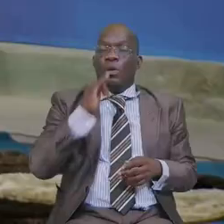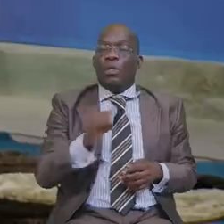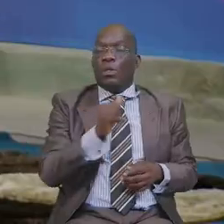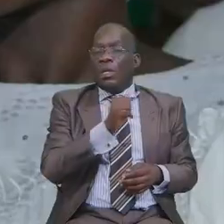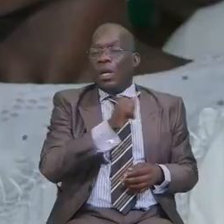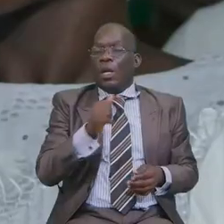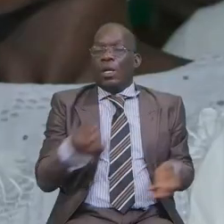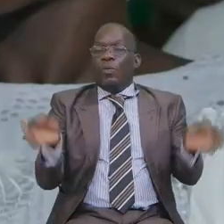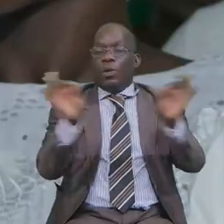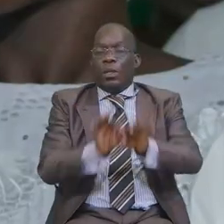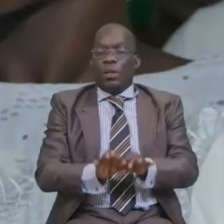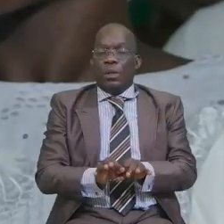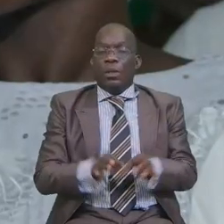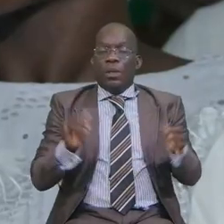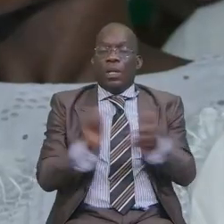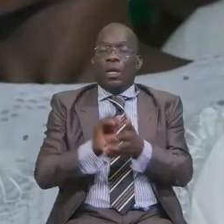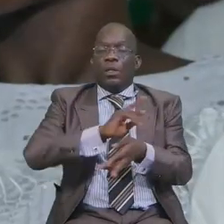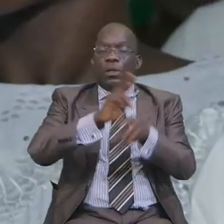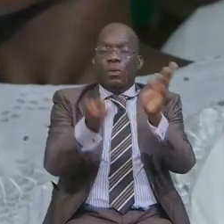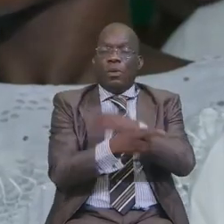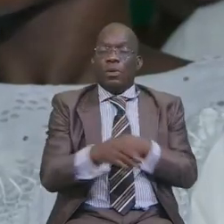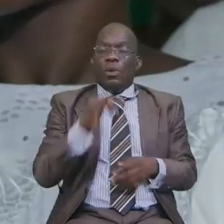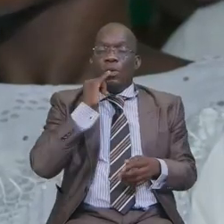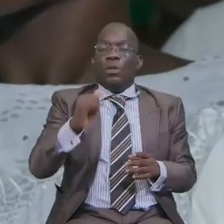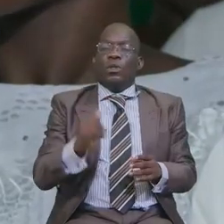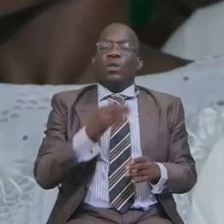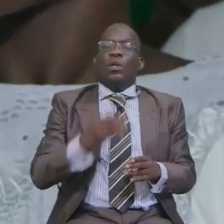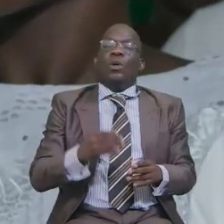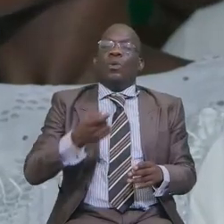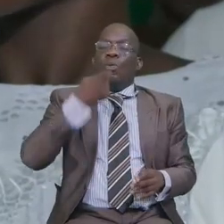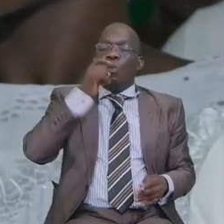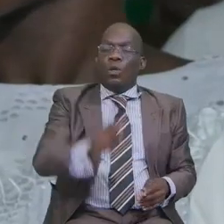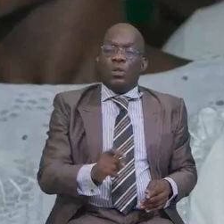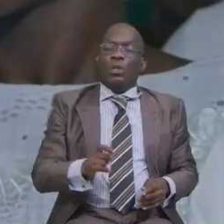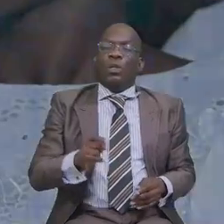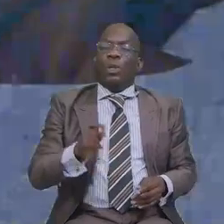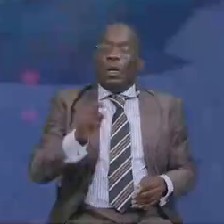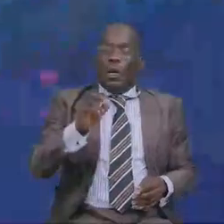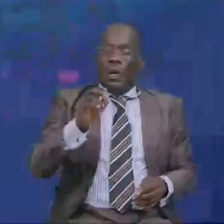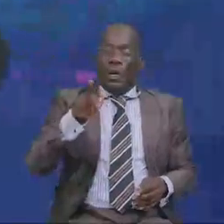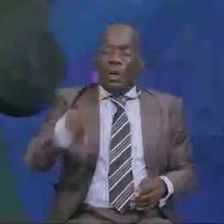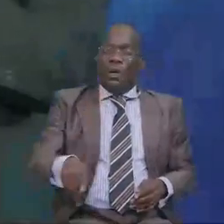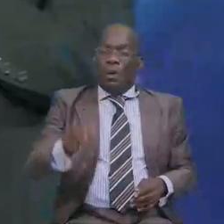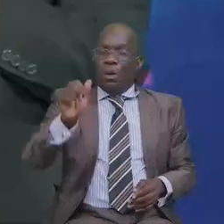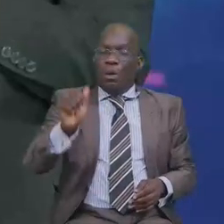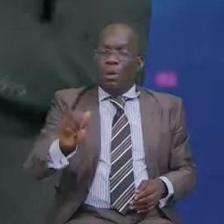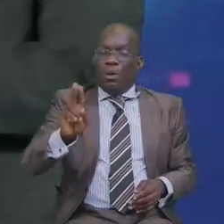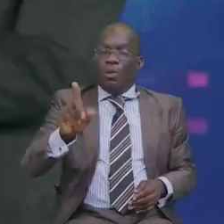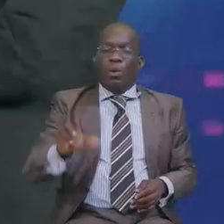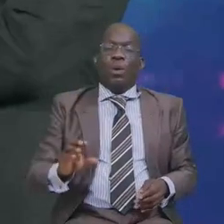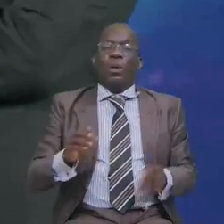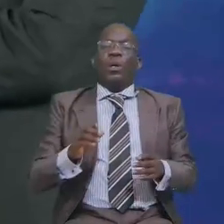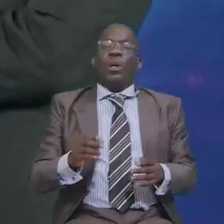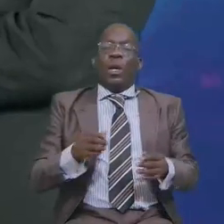une nécessité, que la repentance est obligatoire. L'apôtre Paul dit, ils ont seulement entendu dire